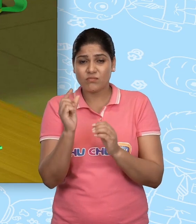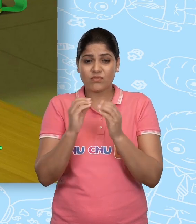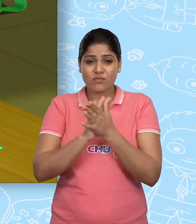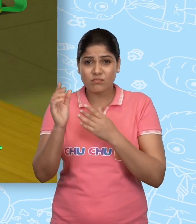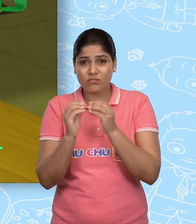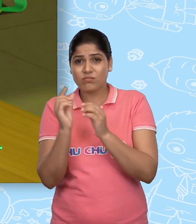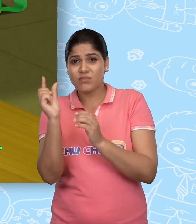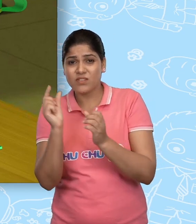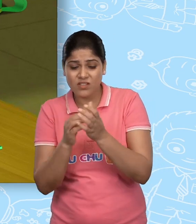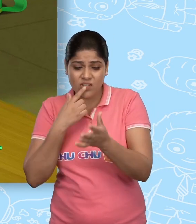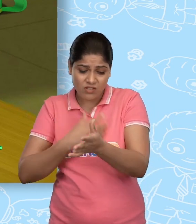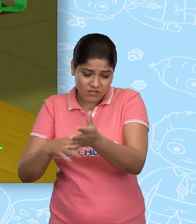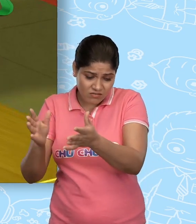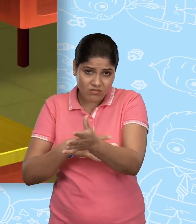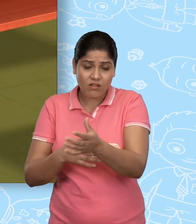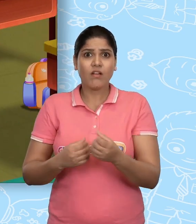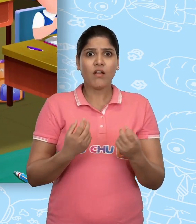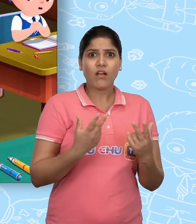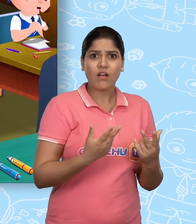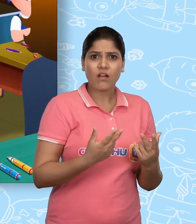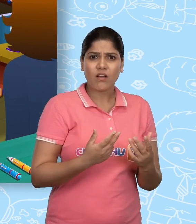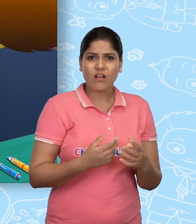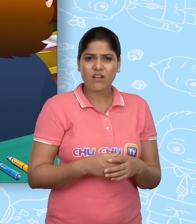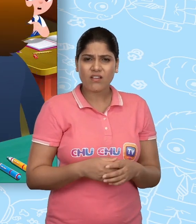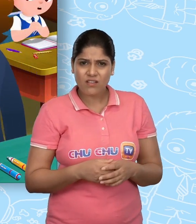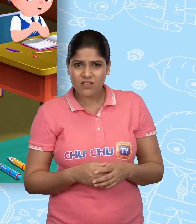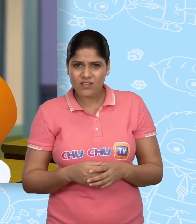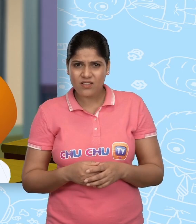ब, ब, ब्लड।